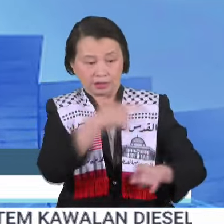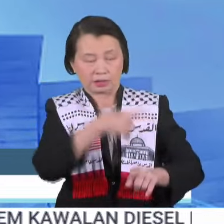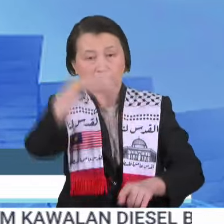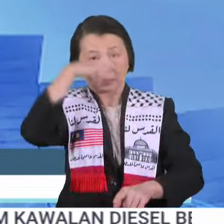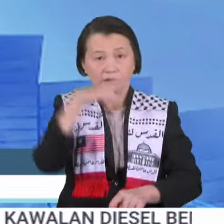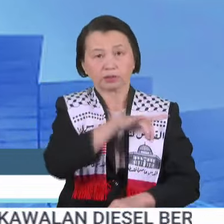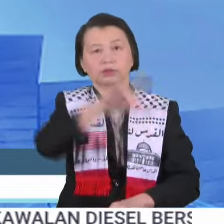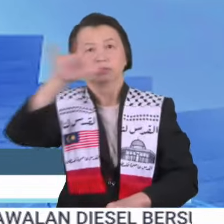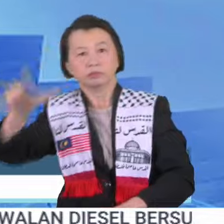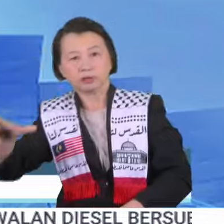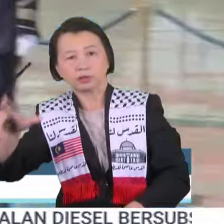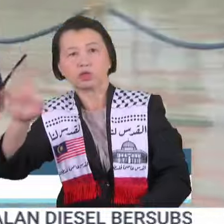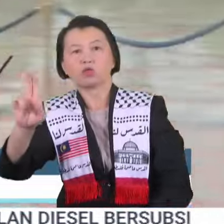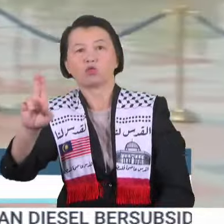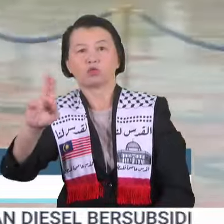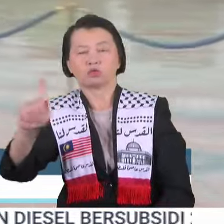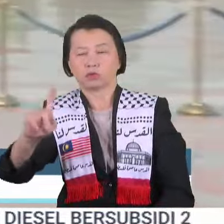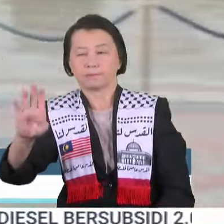Kazakhstan.